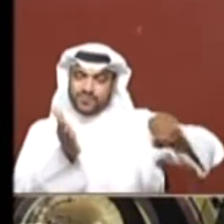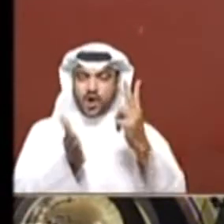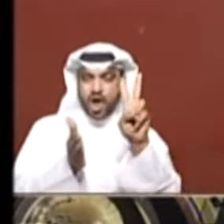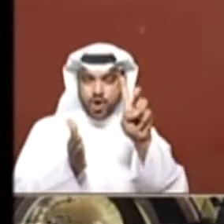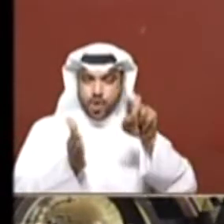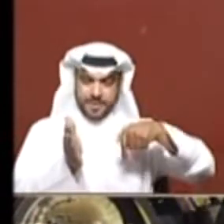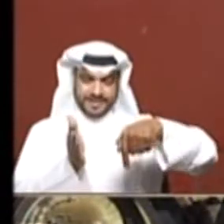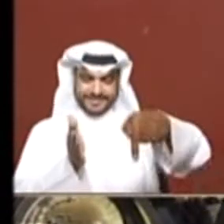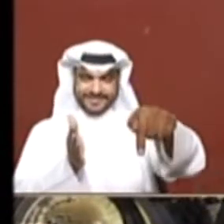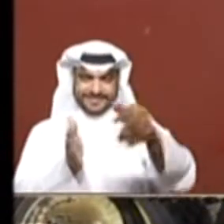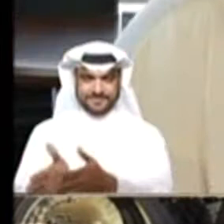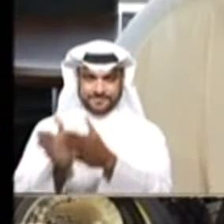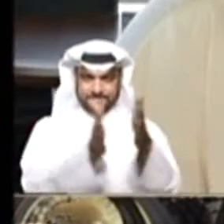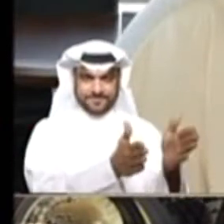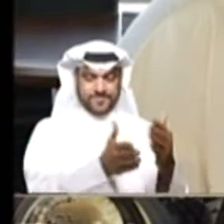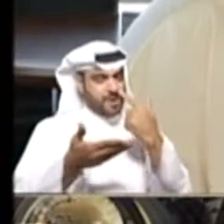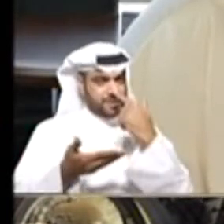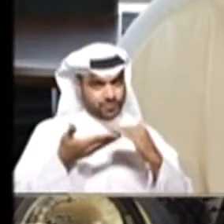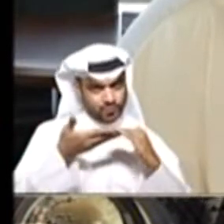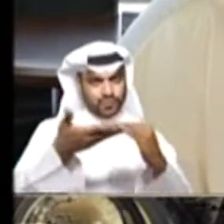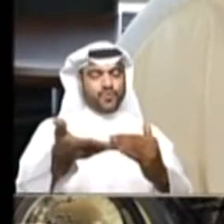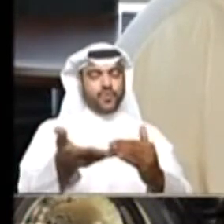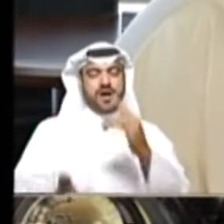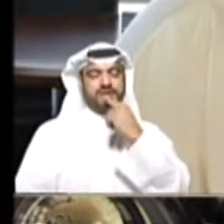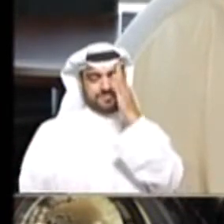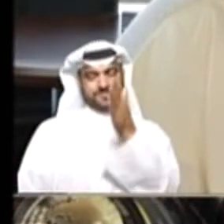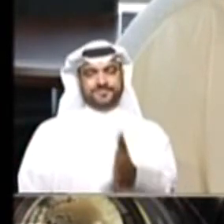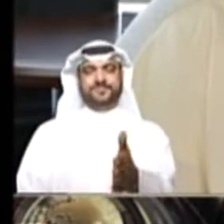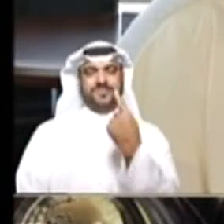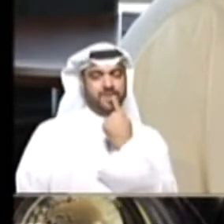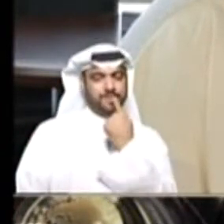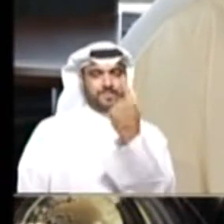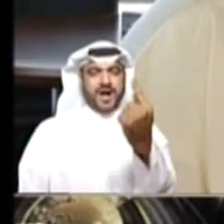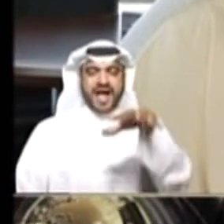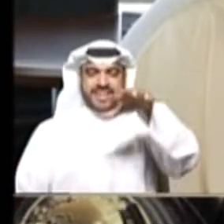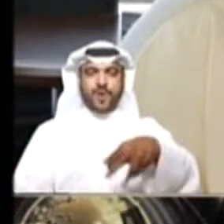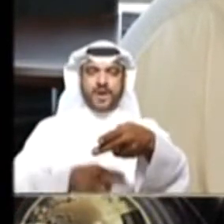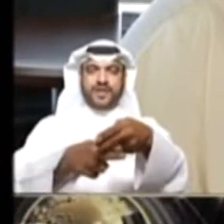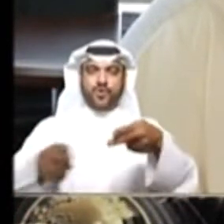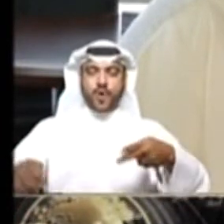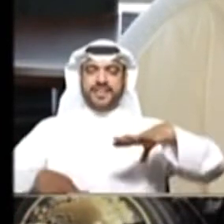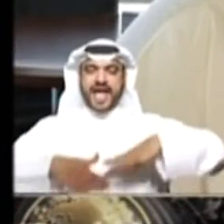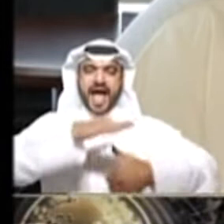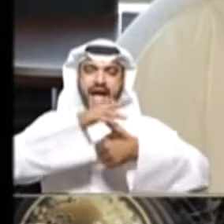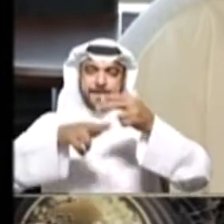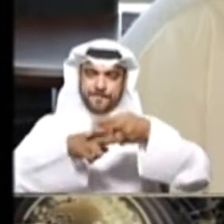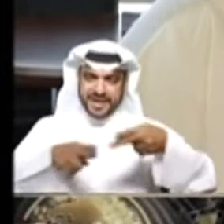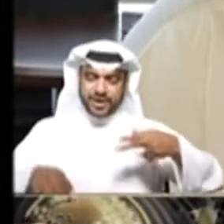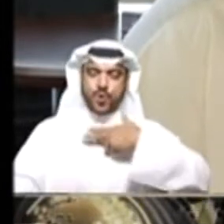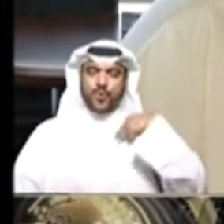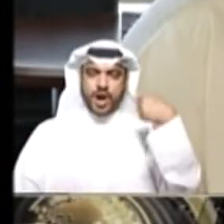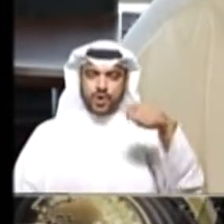القادمين. وتعكس هذه المساهمة النهج الثابت والمبدئي المعروف عن دولة الكويت أميرا وحكومة